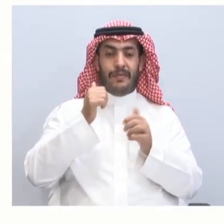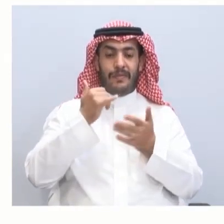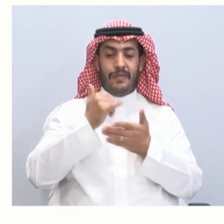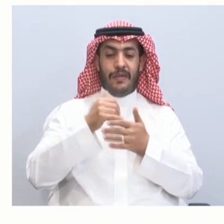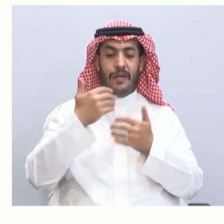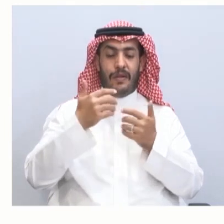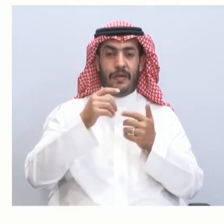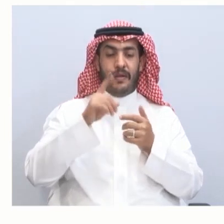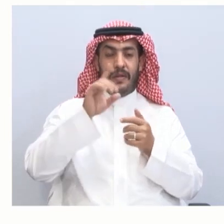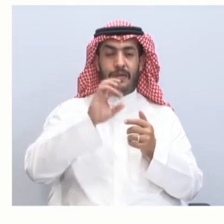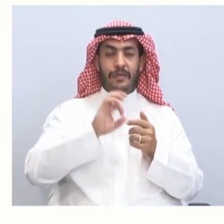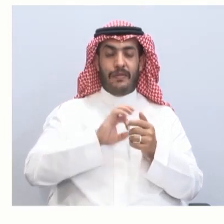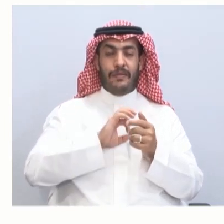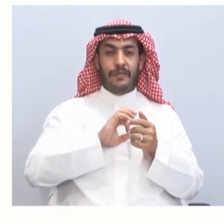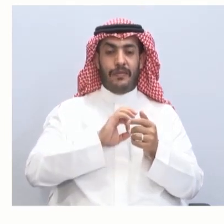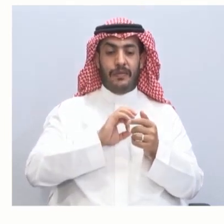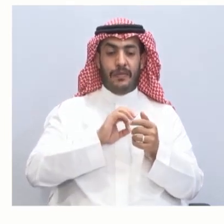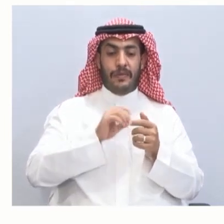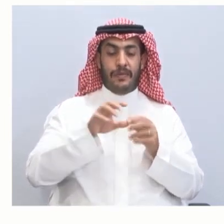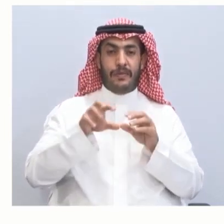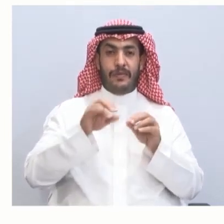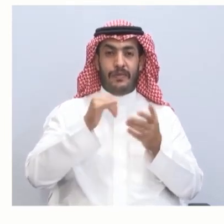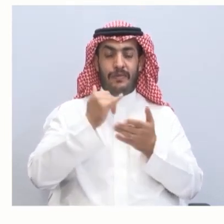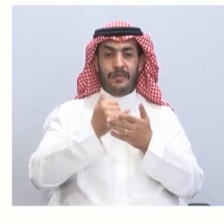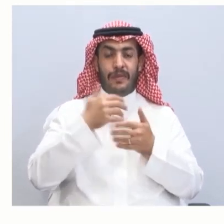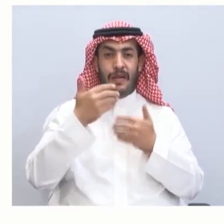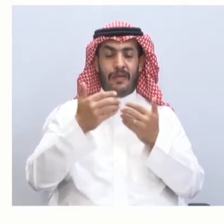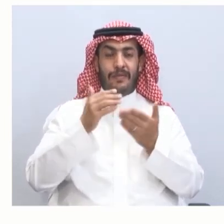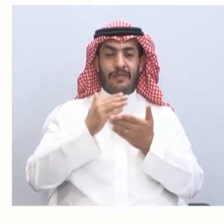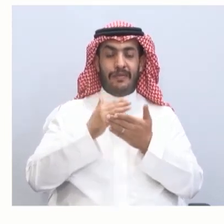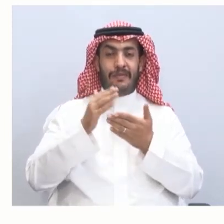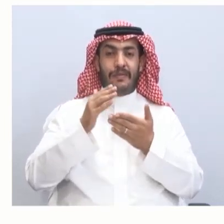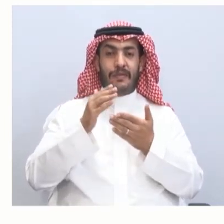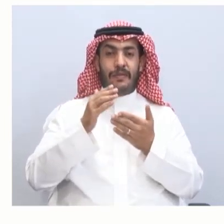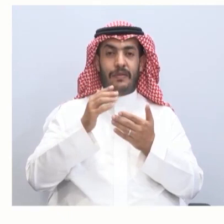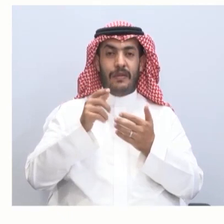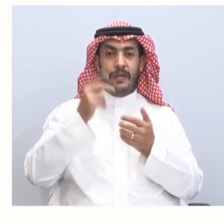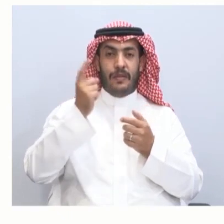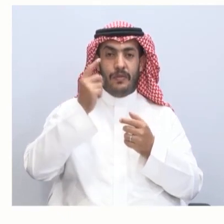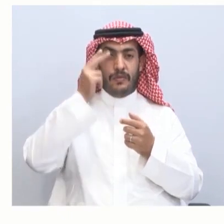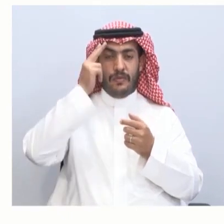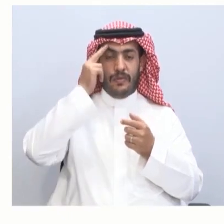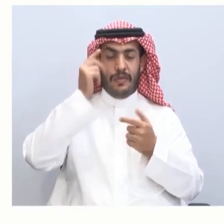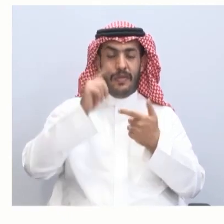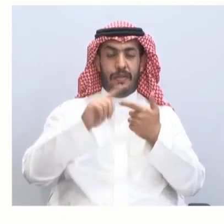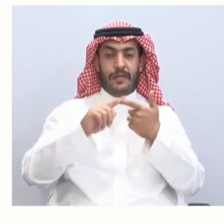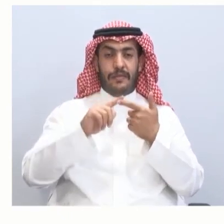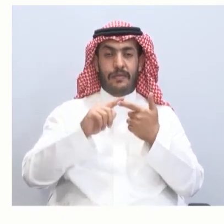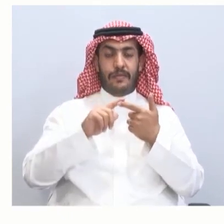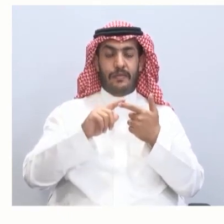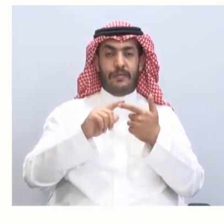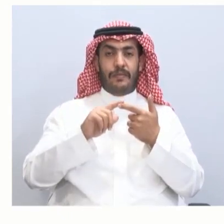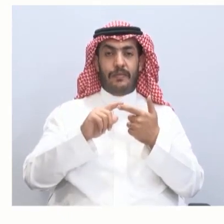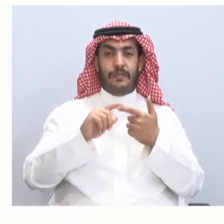الامام رحمه الله ان ينقذ ما يحاول انقاذه في الدوله السعوديه الثانيه الا